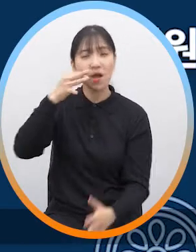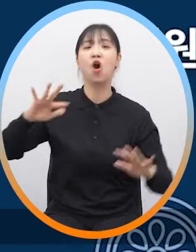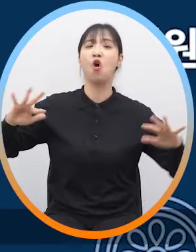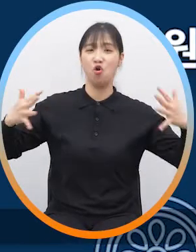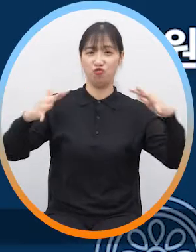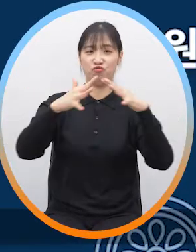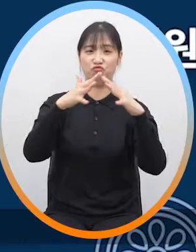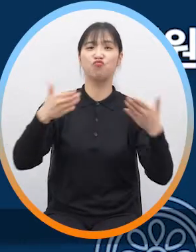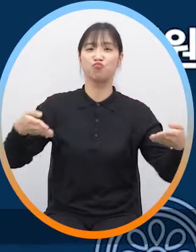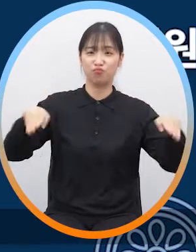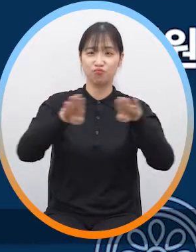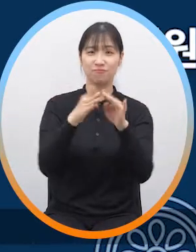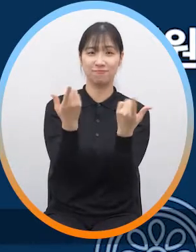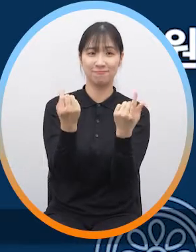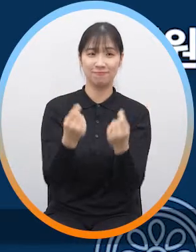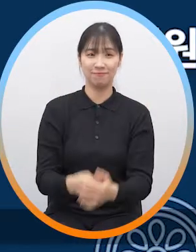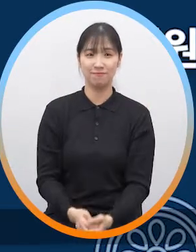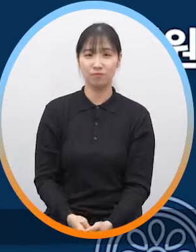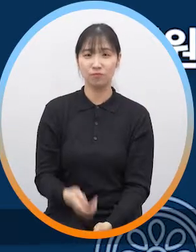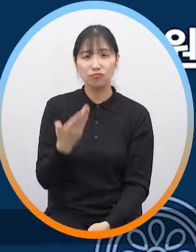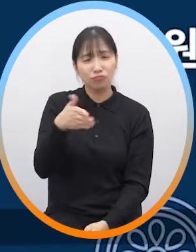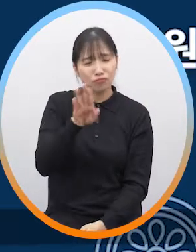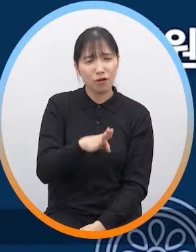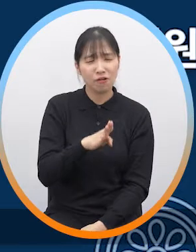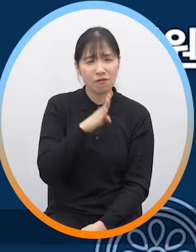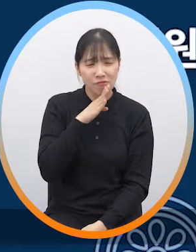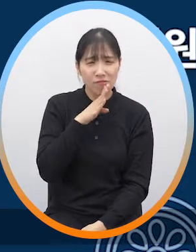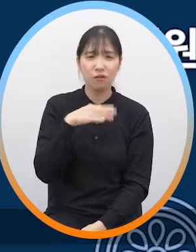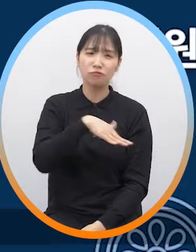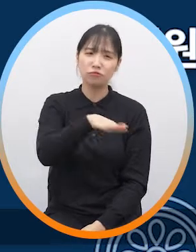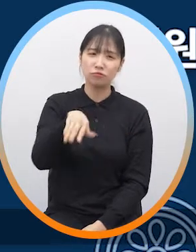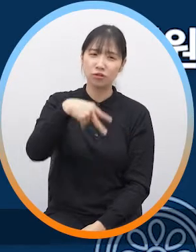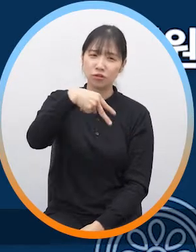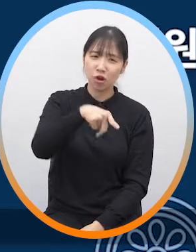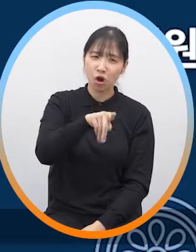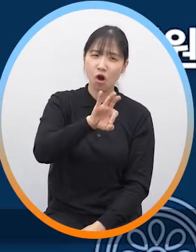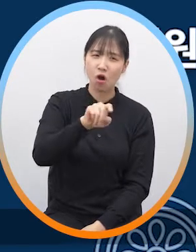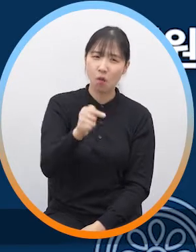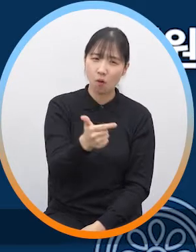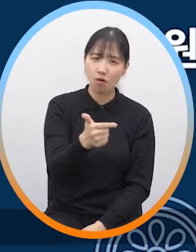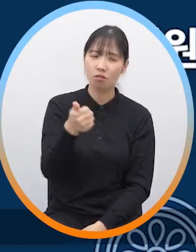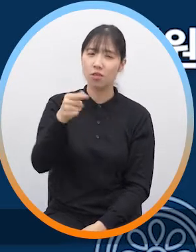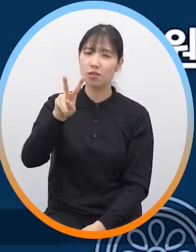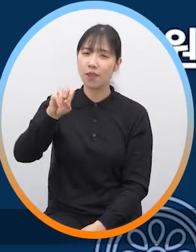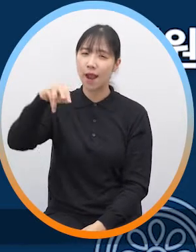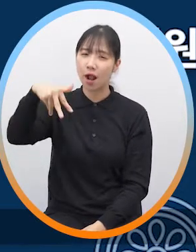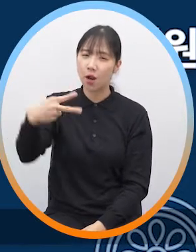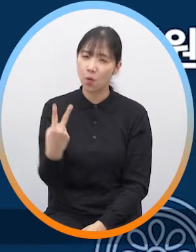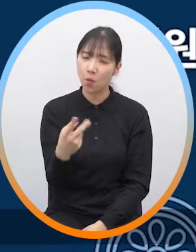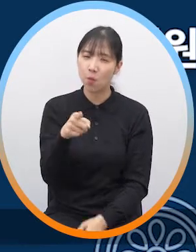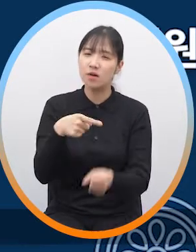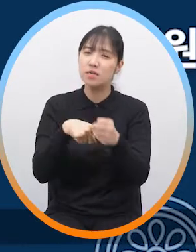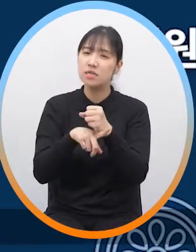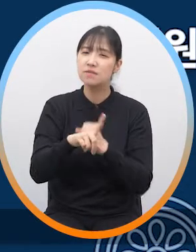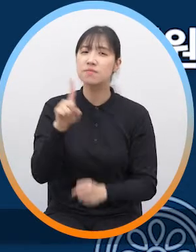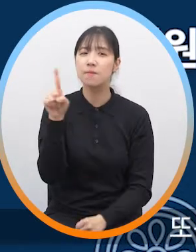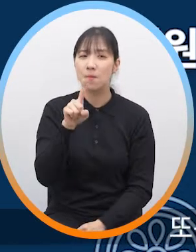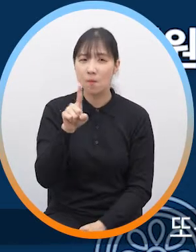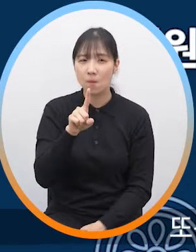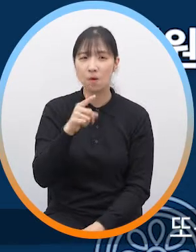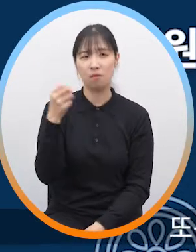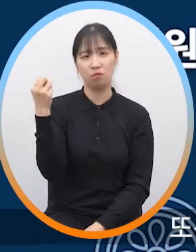있는 건축물이기도 합니다. 그런데 정작 우리가 서원과 향교가 갖는